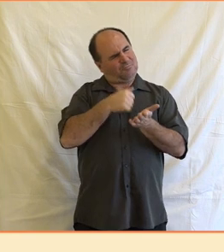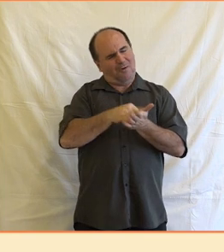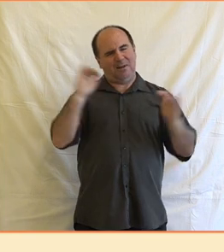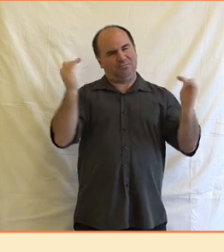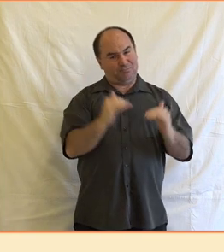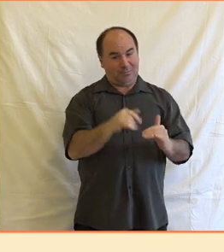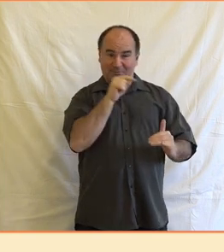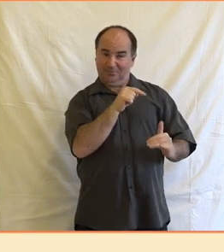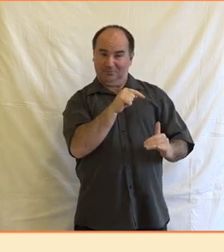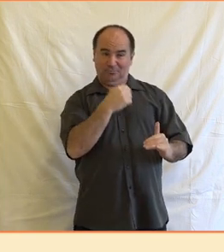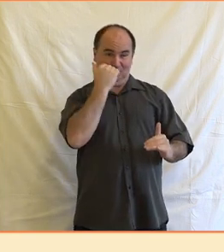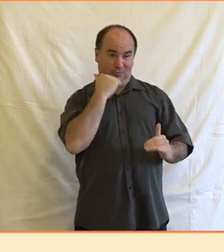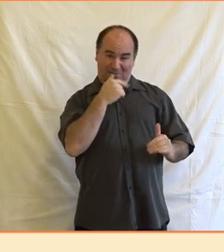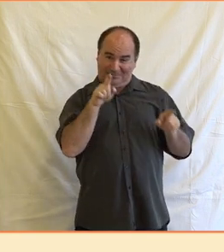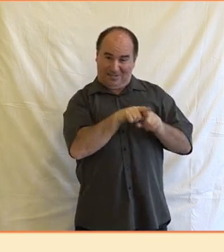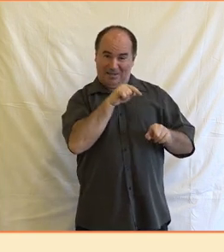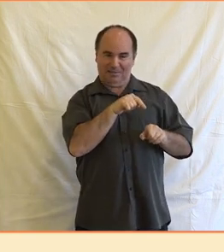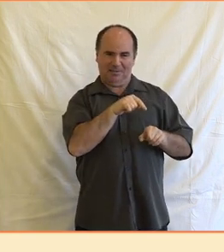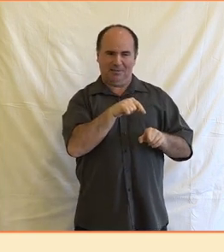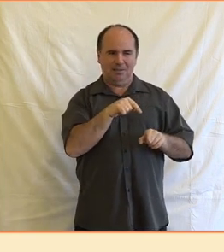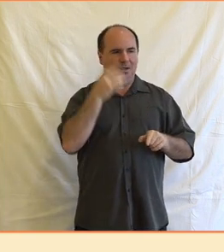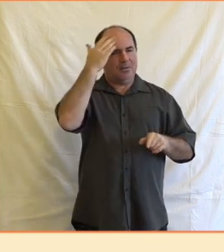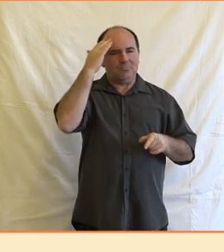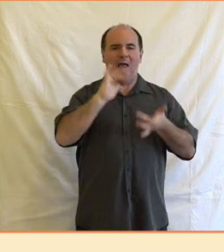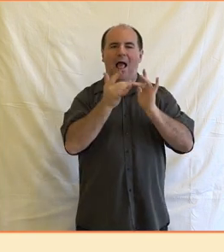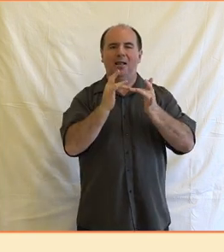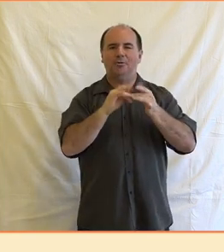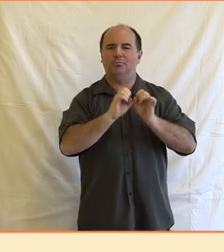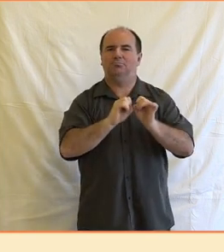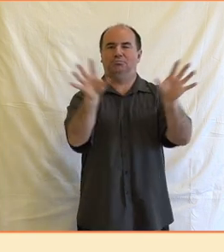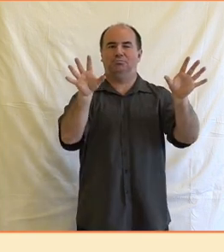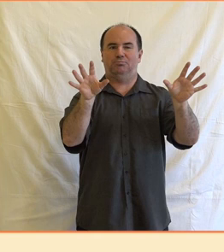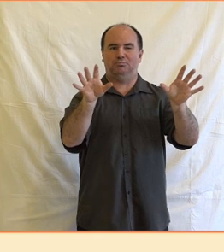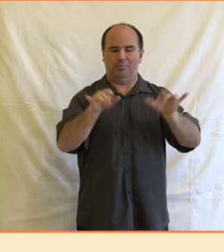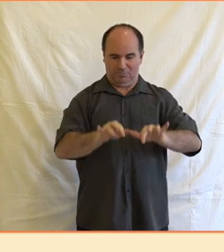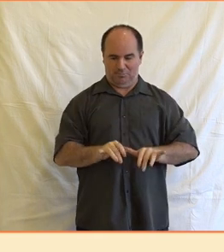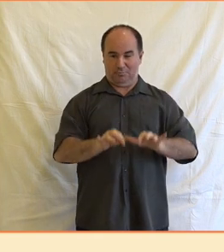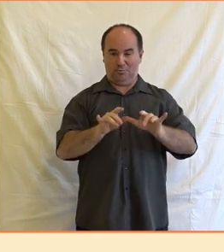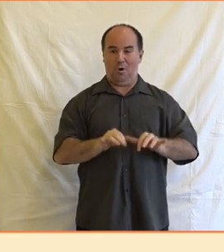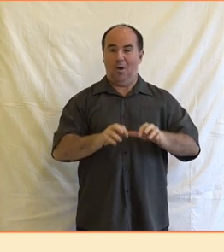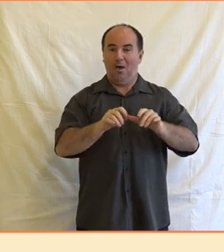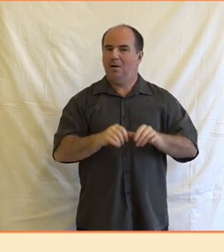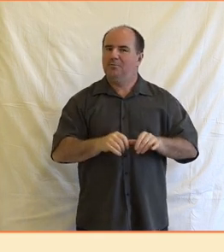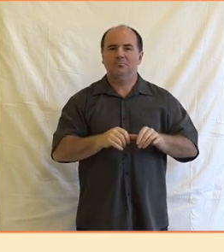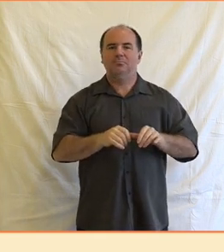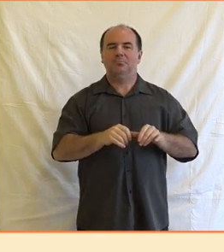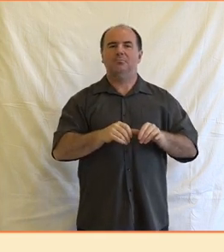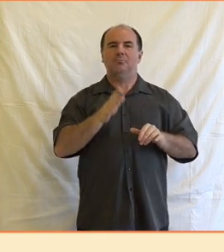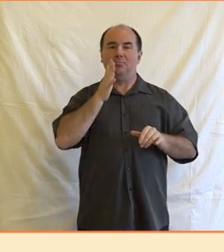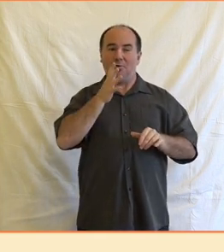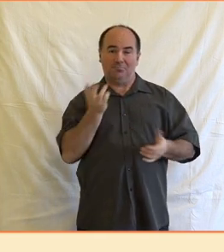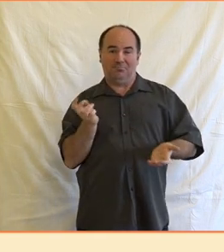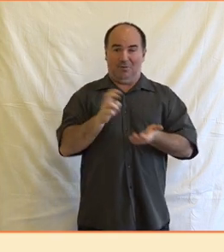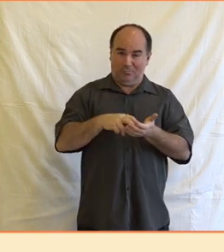v elektronických médiích, ku příkladu s nástupem prvků strojového učení, chcete-li umělé